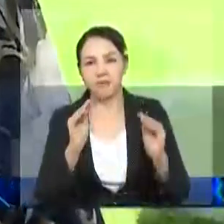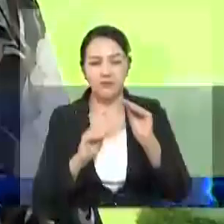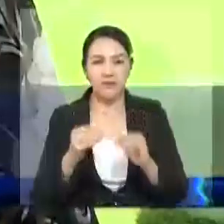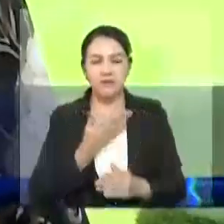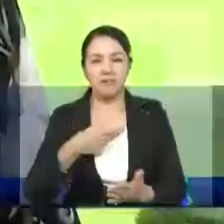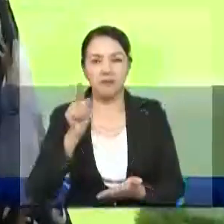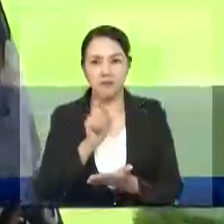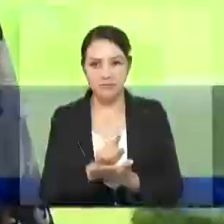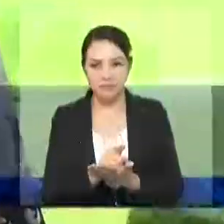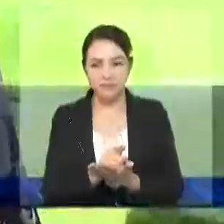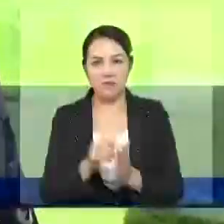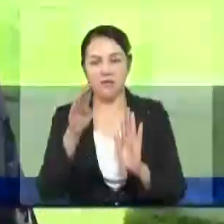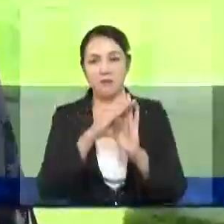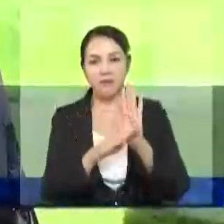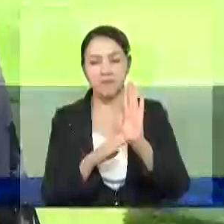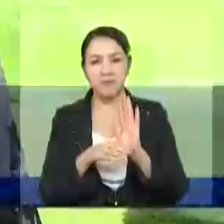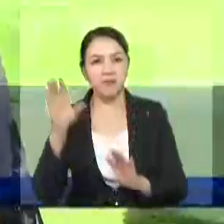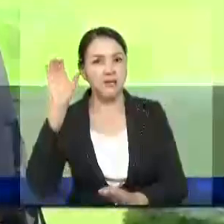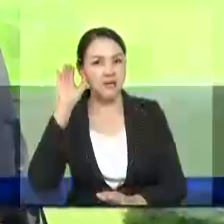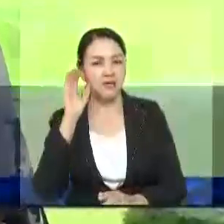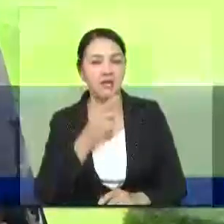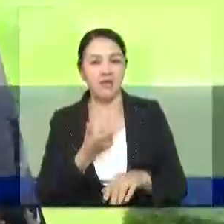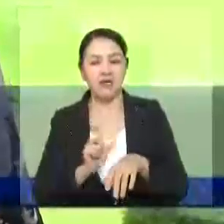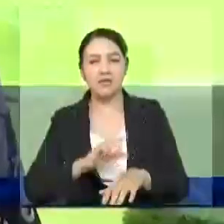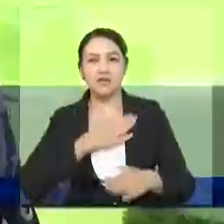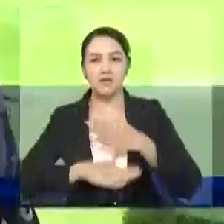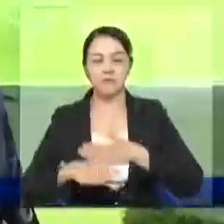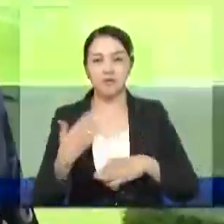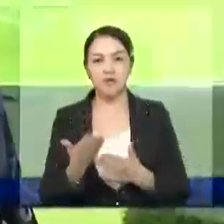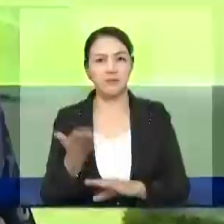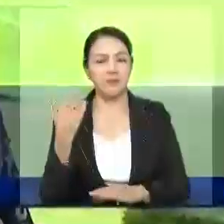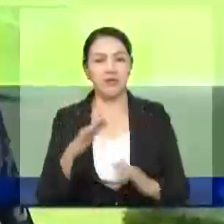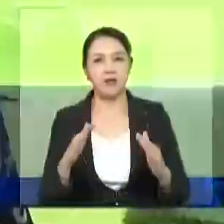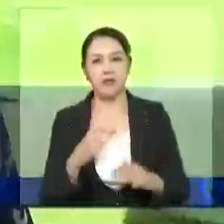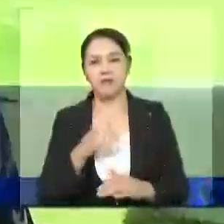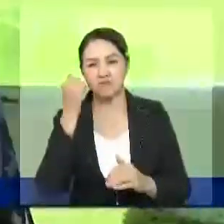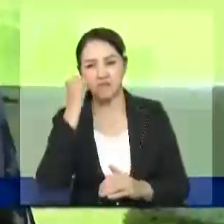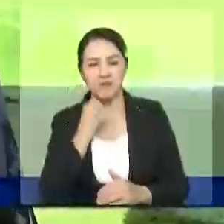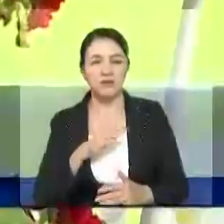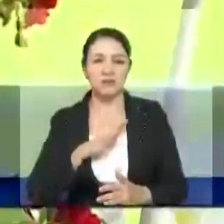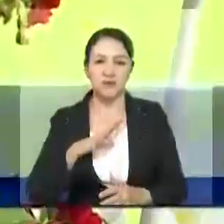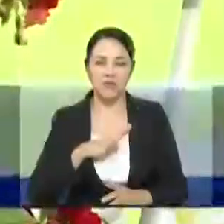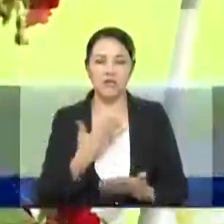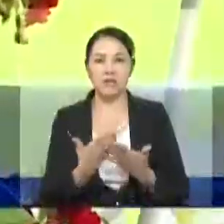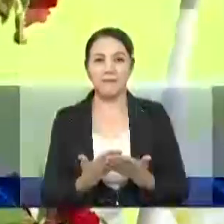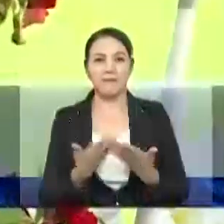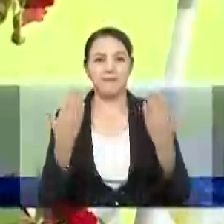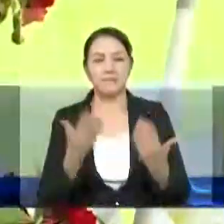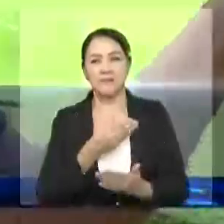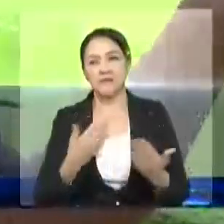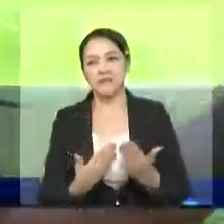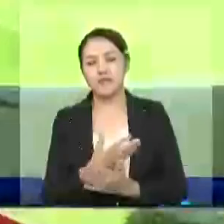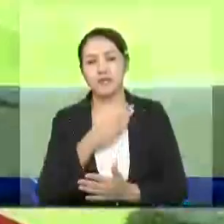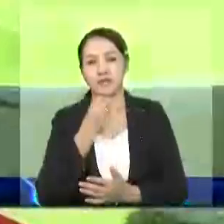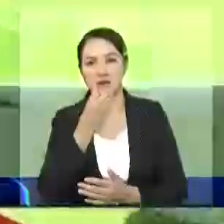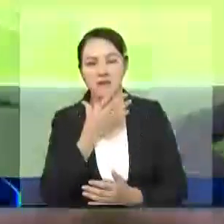біздің міндетіміз. Бағдарлама туралы естігенде қатты қуандық. Бұған дейін ауламыз ескіріп тозып тұрған еді. Қазір жаңаланып